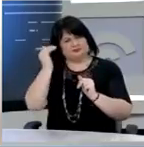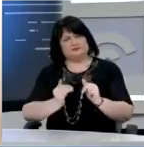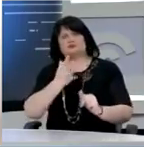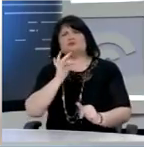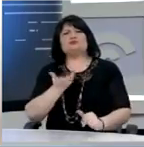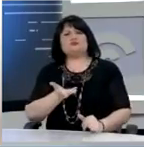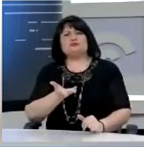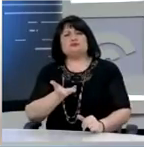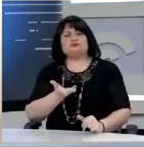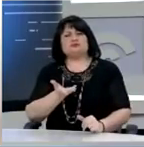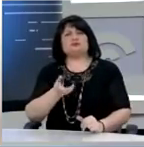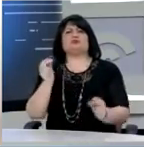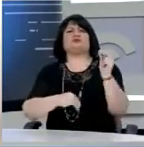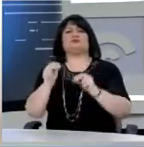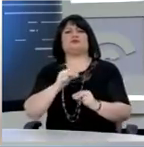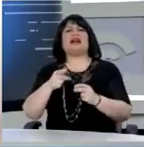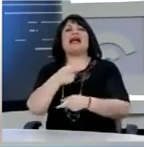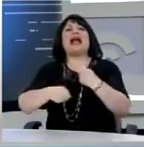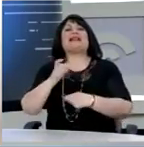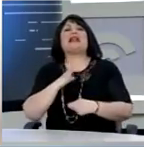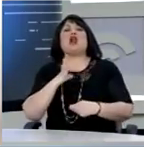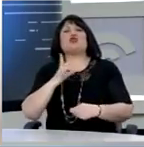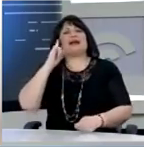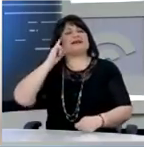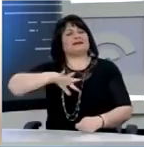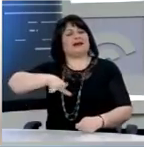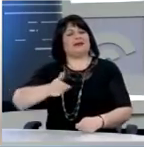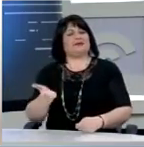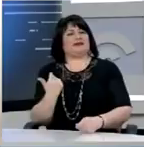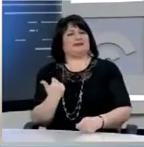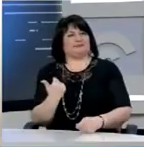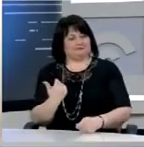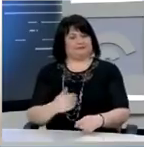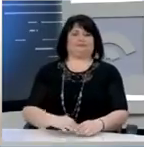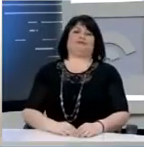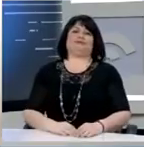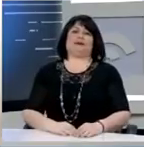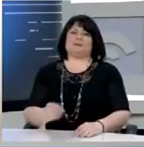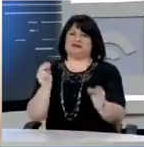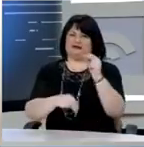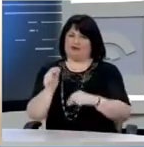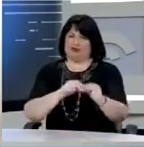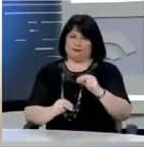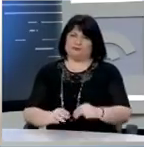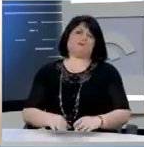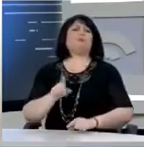για να κερδίσουμε την ψήφο των καταναλωτών. Ότι τις αυξημένες αποσβέσεις της